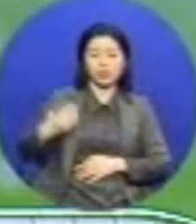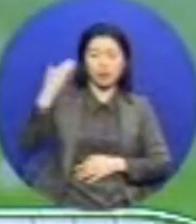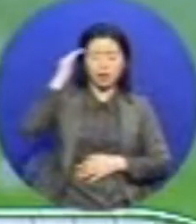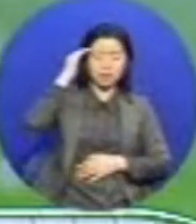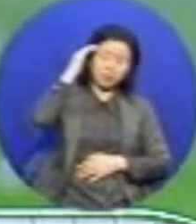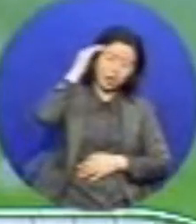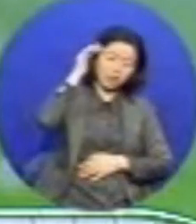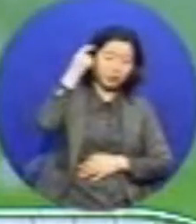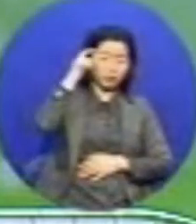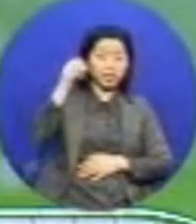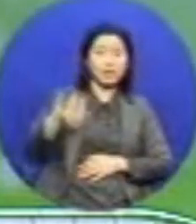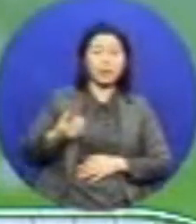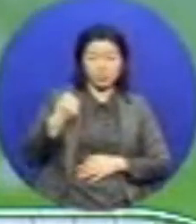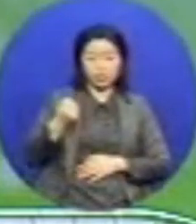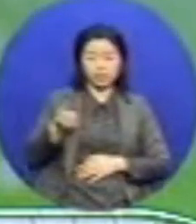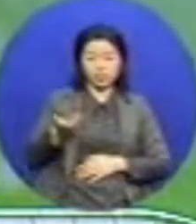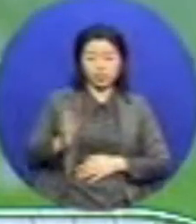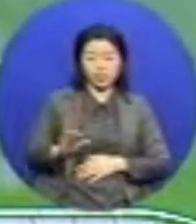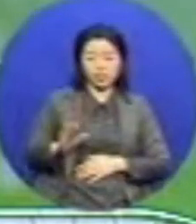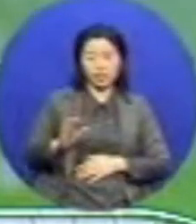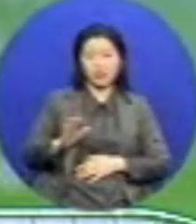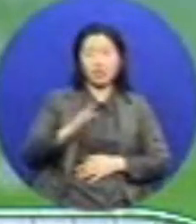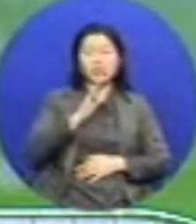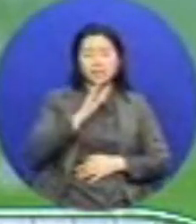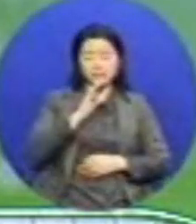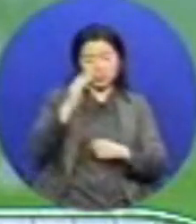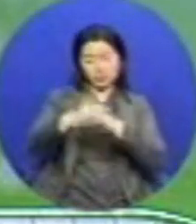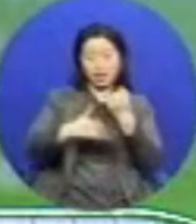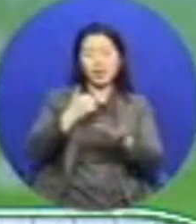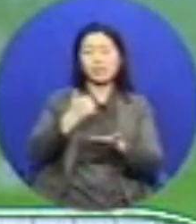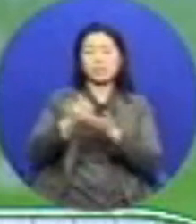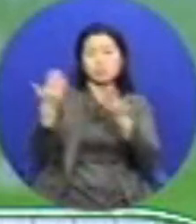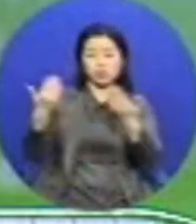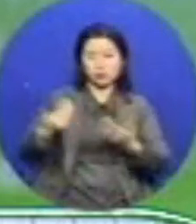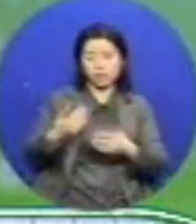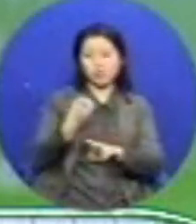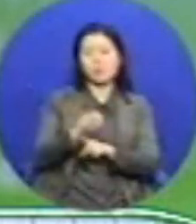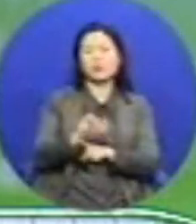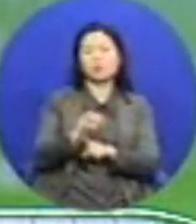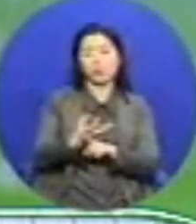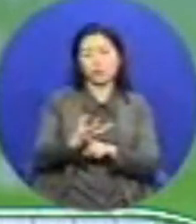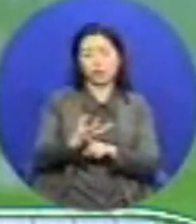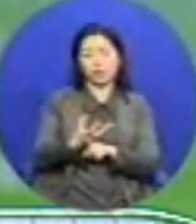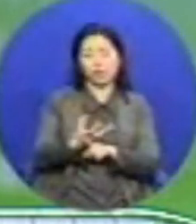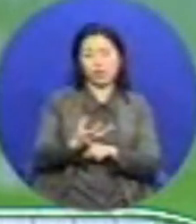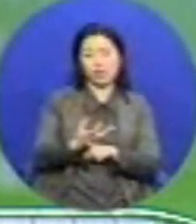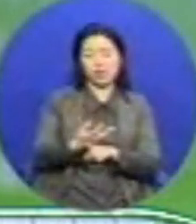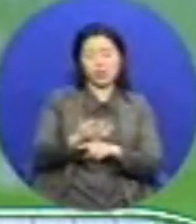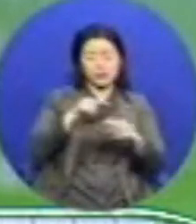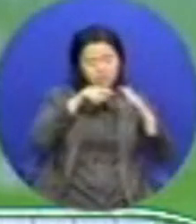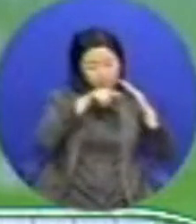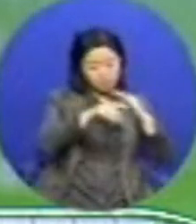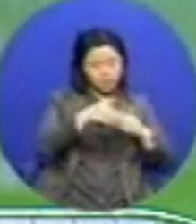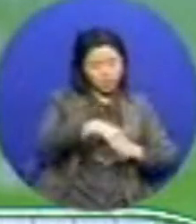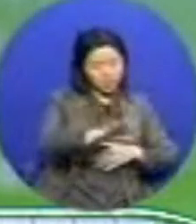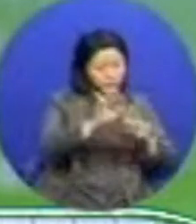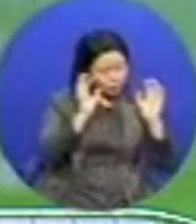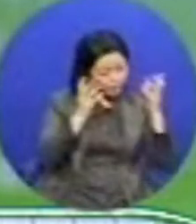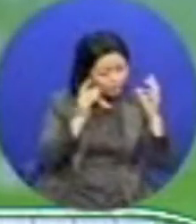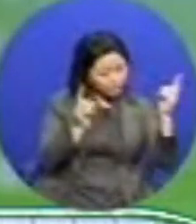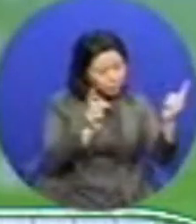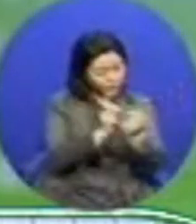사실은 하나님이 주신 보석이 드려요 심방을 가서 그 아이들을 만나 보고 그